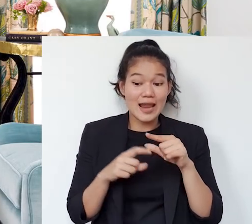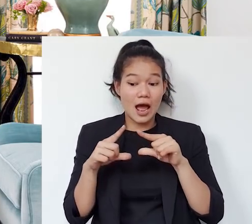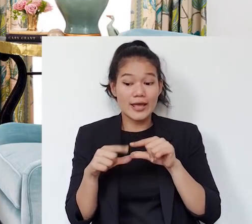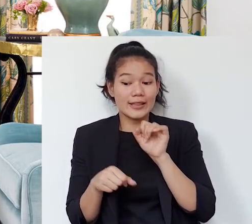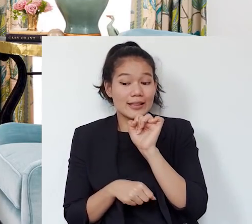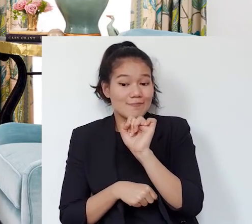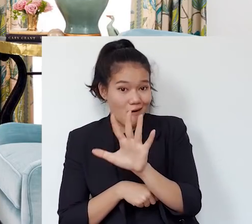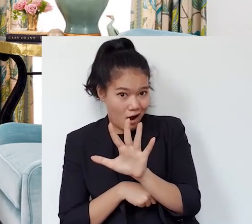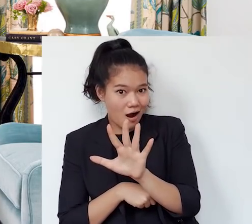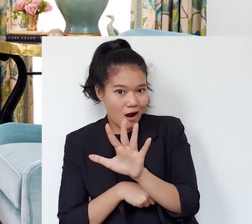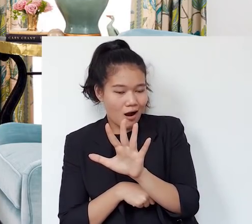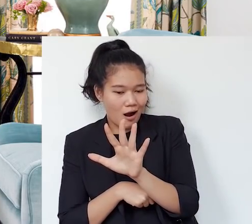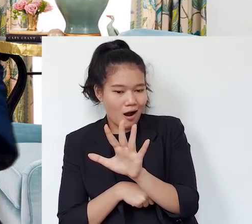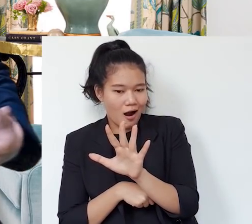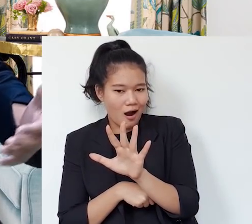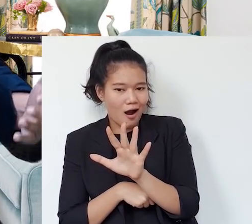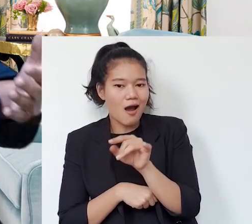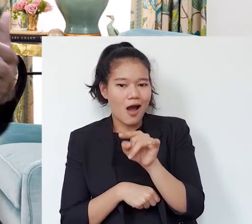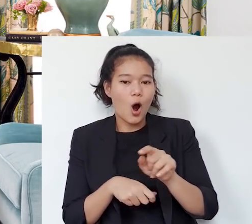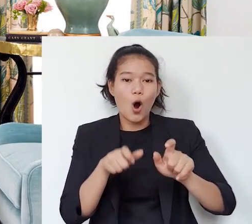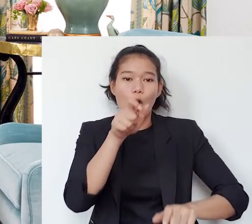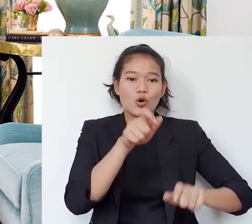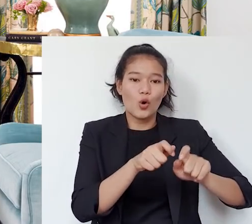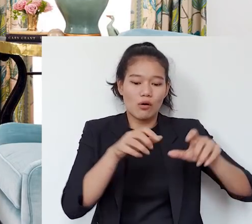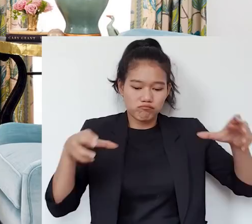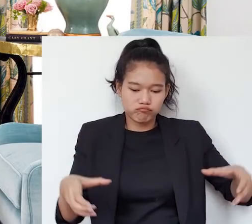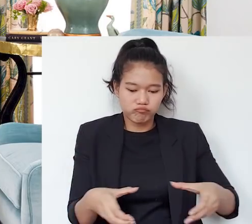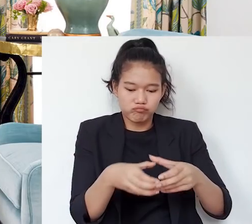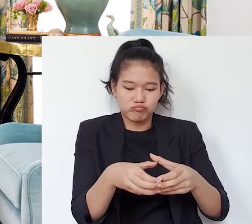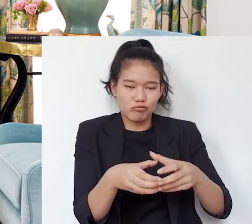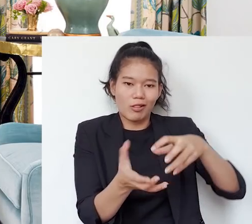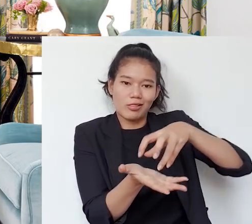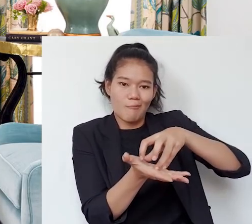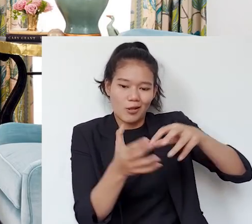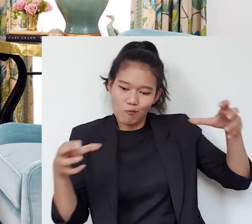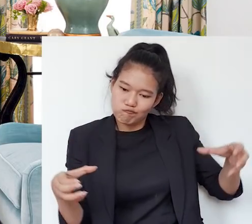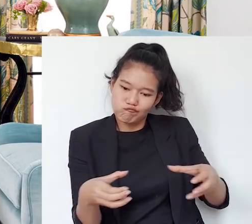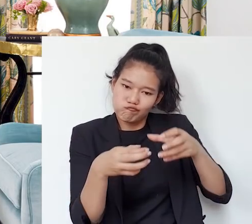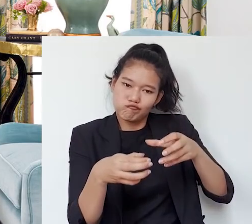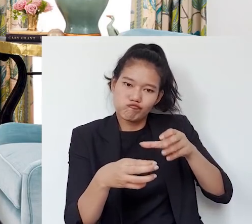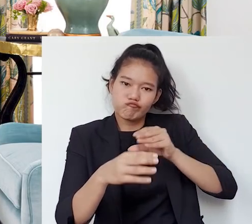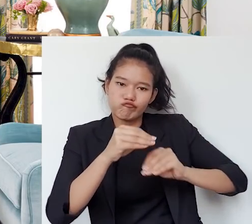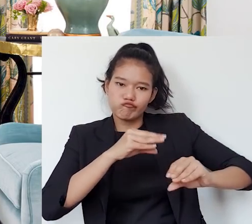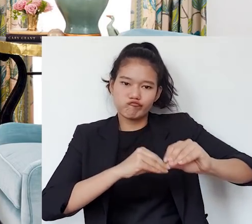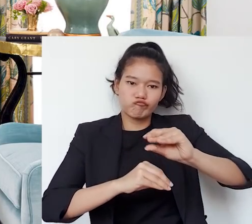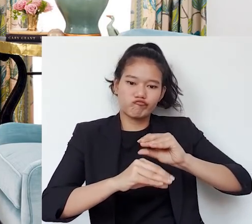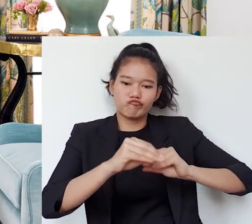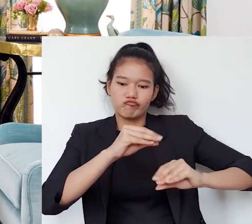5, bahwa mereka berkumpul di satu tempat. Mereka mengadakan sidang.